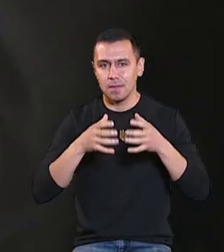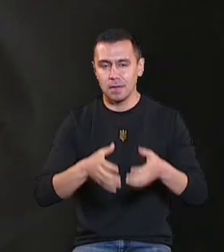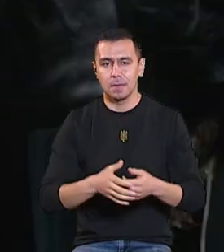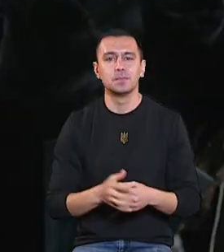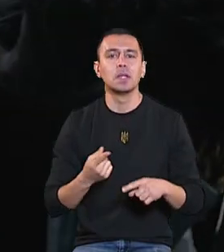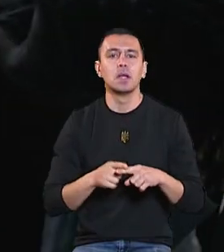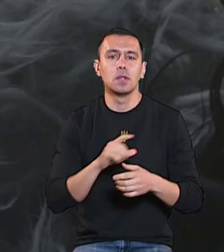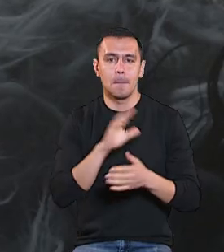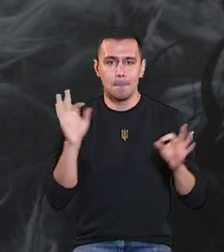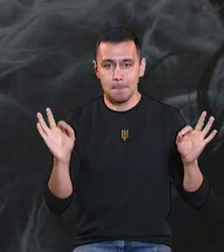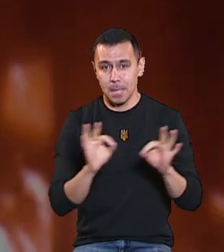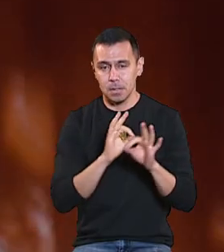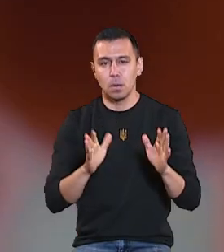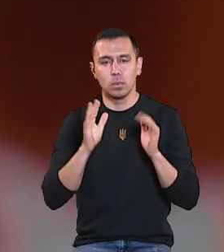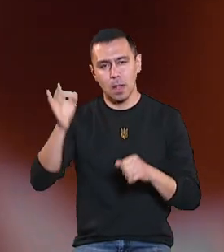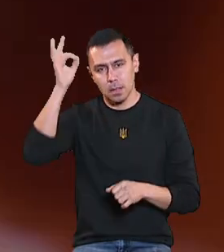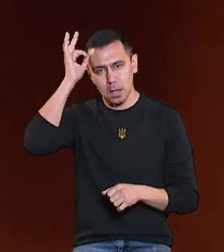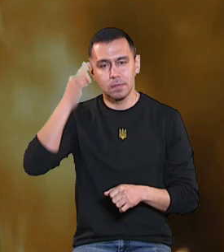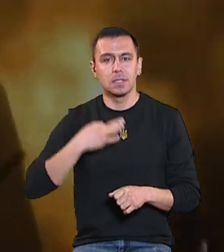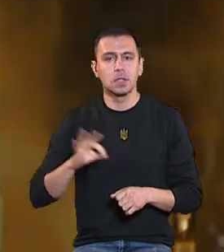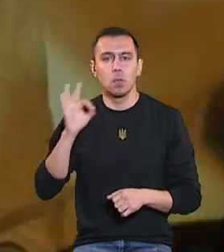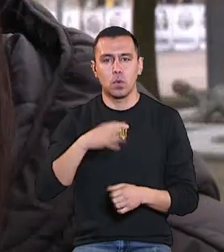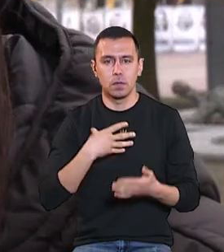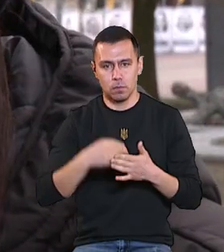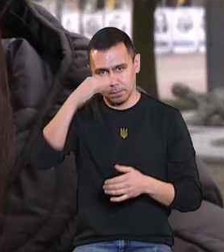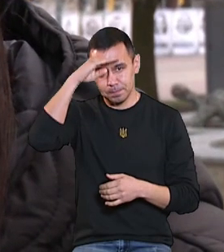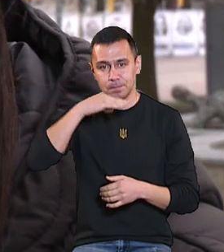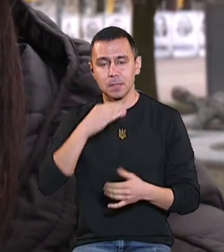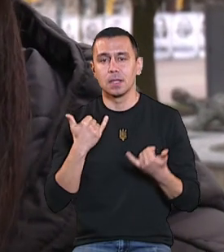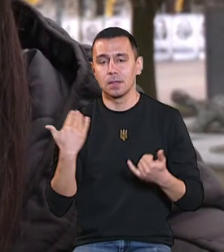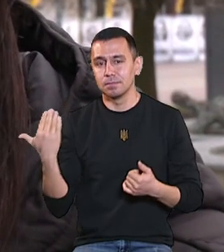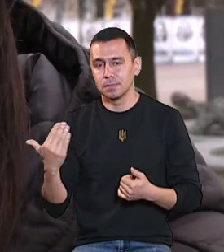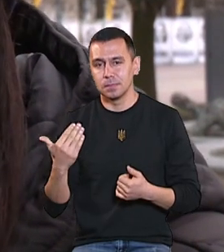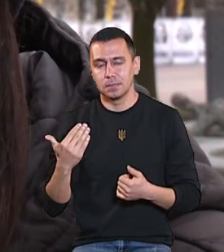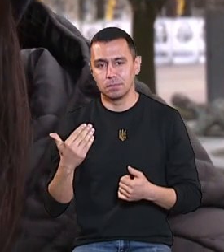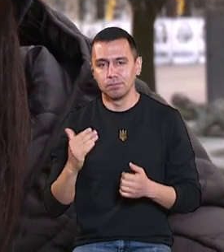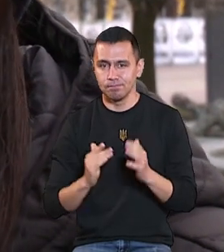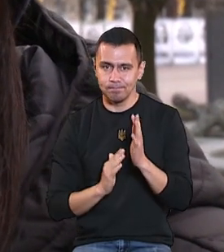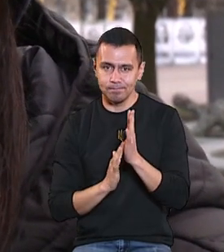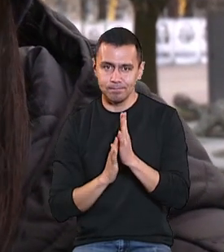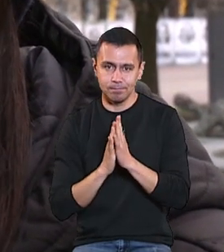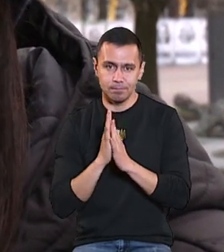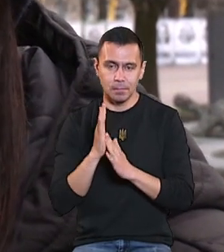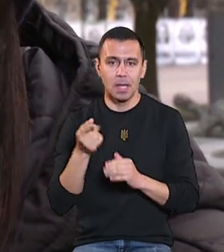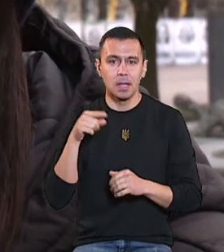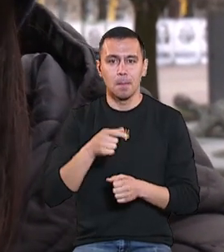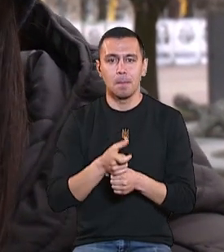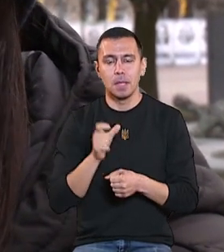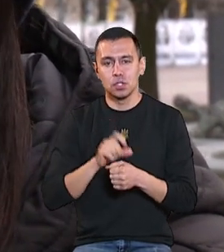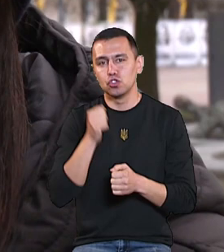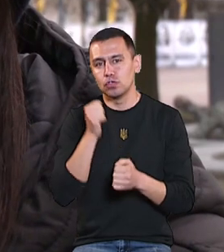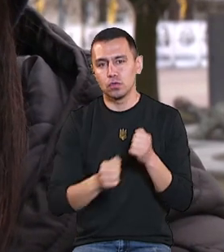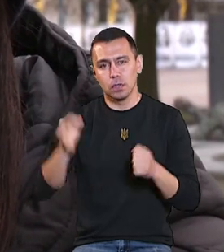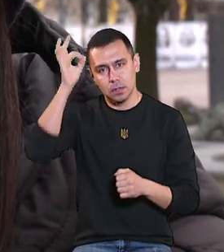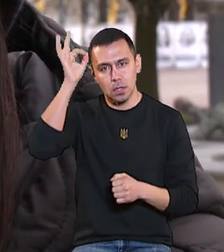Ця пісня, каже Тамара Яніна, буде нагадувати сину про батька. Зараз Назарчик чим старший стає, тим більше і тим частіше